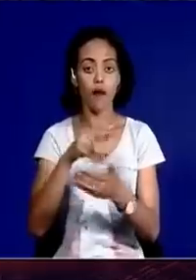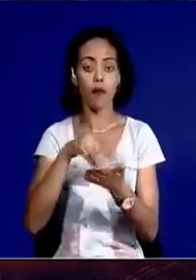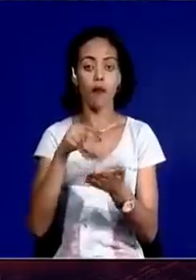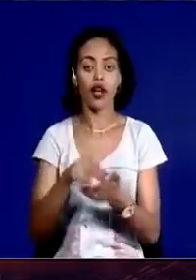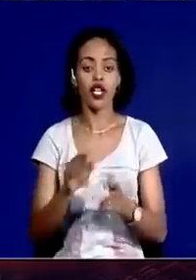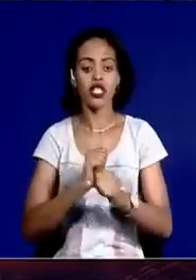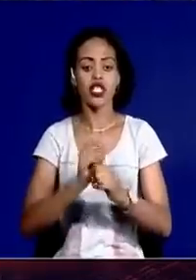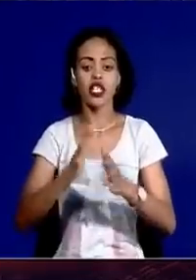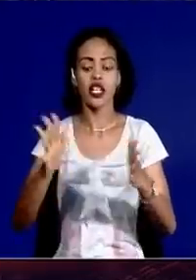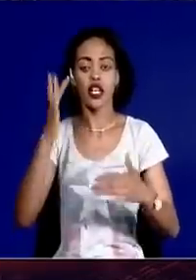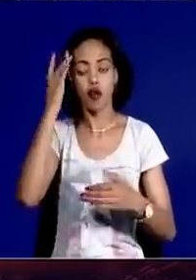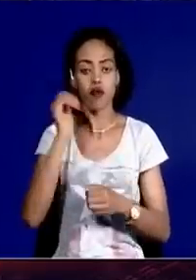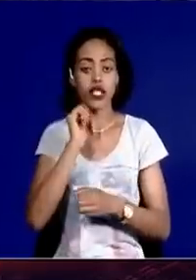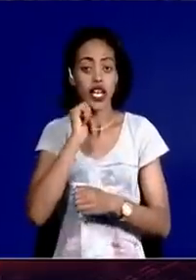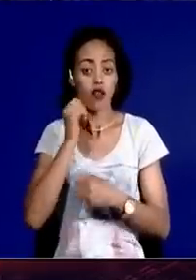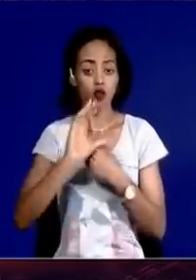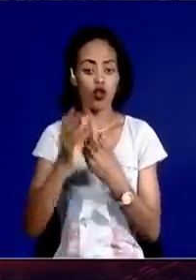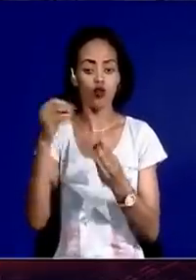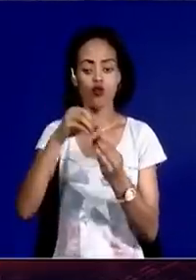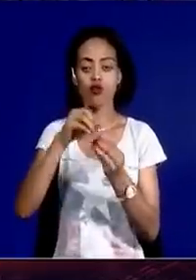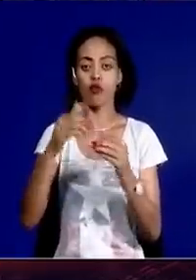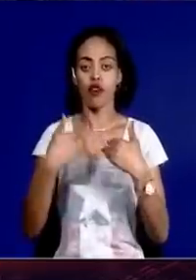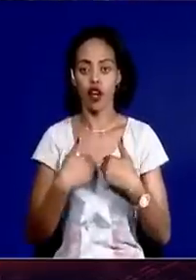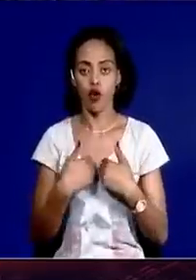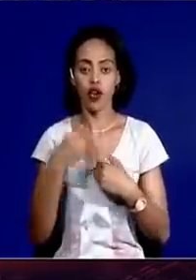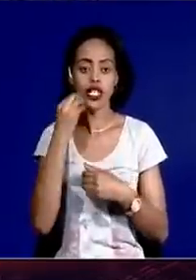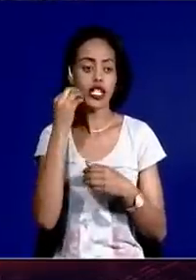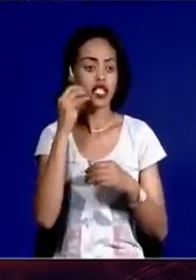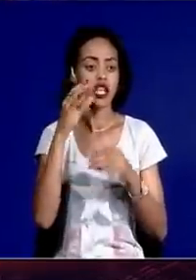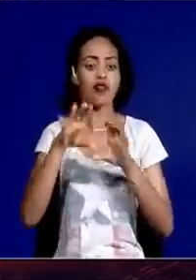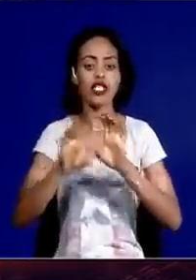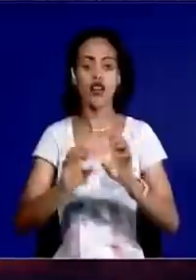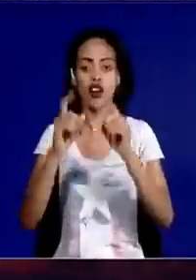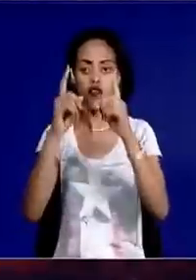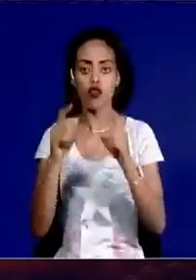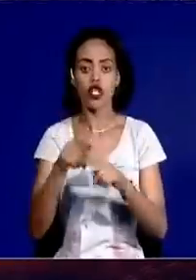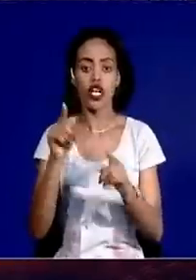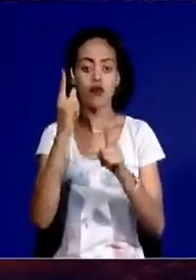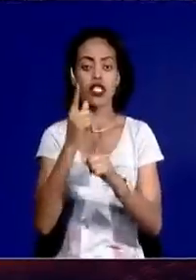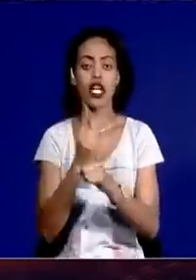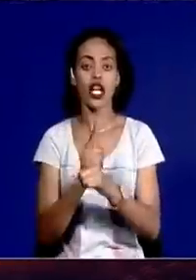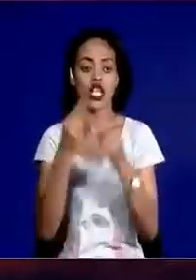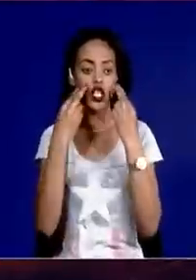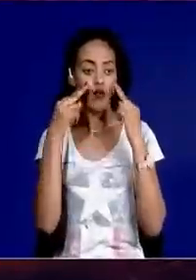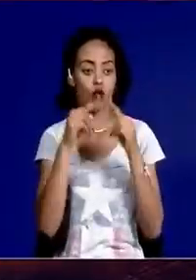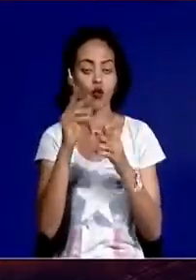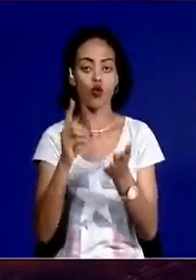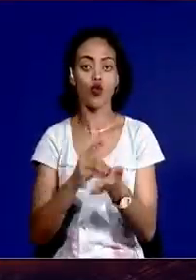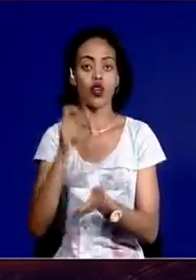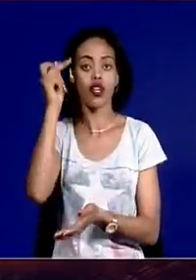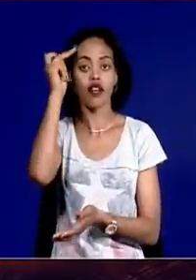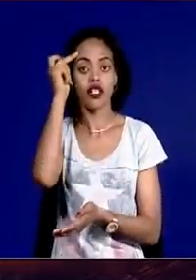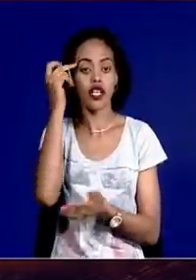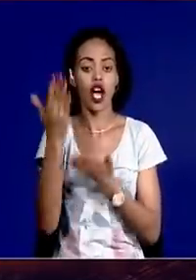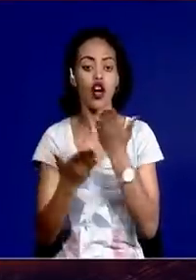زرقة حمام بزسك في كونة تاتي وصغم هلاو جزان جزا أبز تجوار تفتش كم سترجع جت أزمل كتو دكتور دبرتين